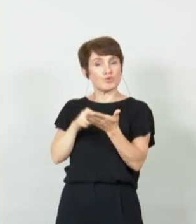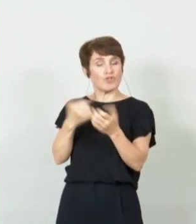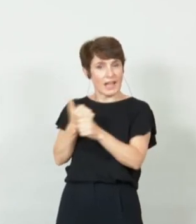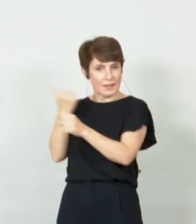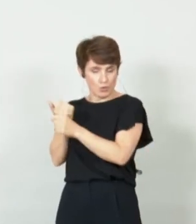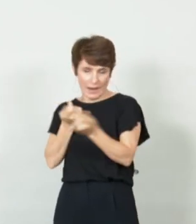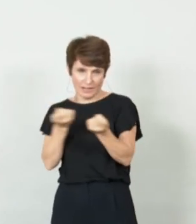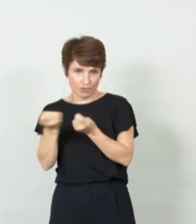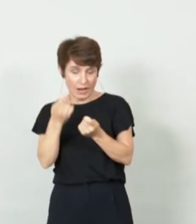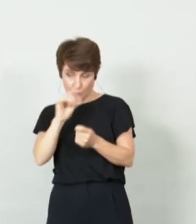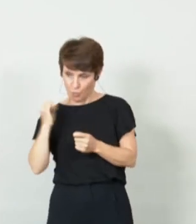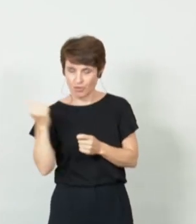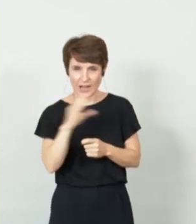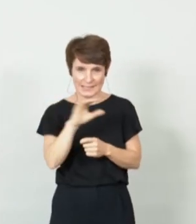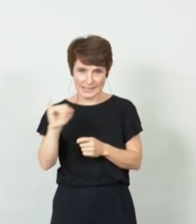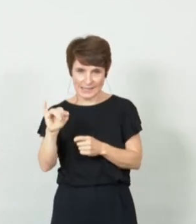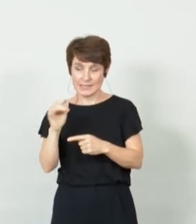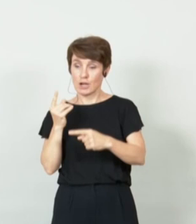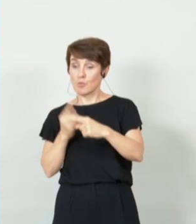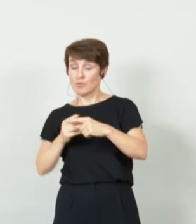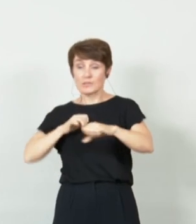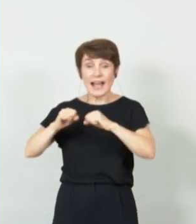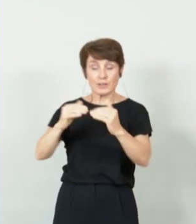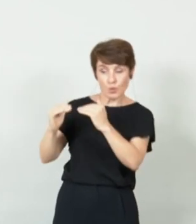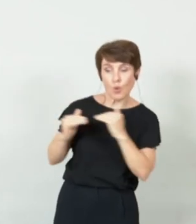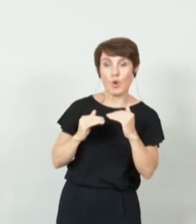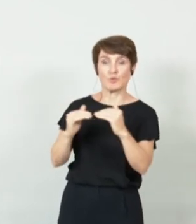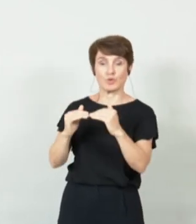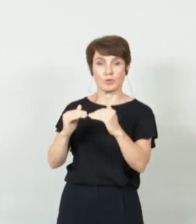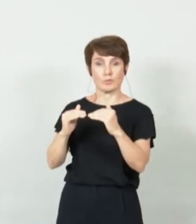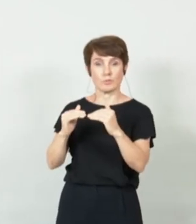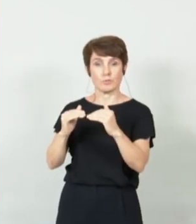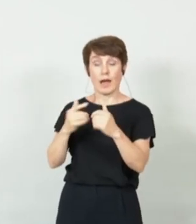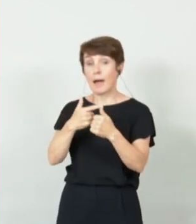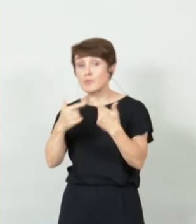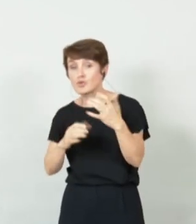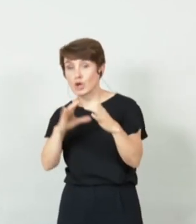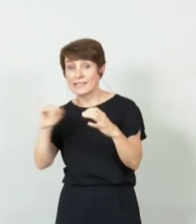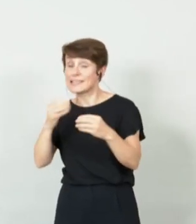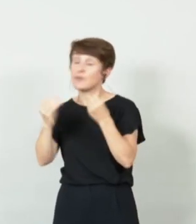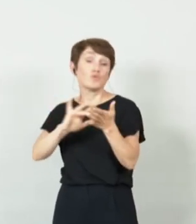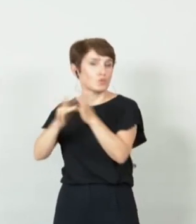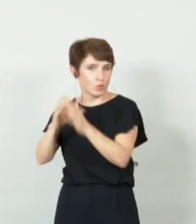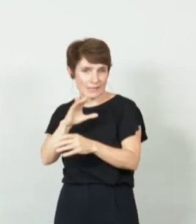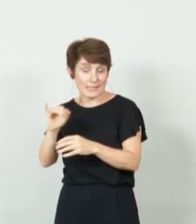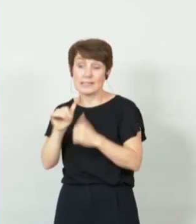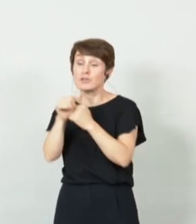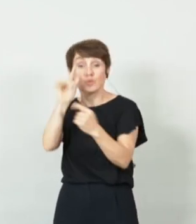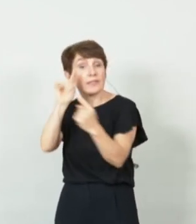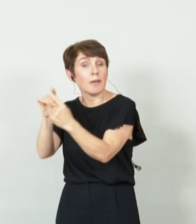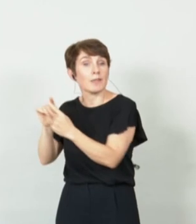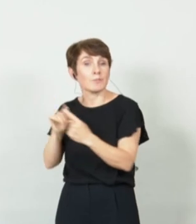CCI et au fonctionnement des actions communes à plusieurs ou à l'ensemble des CCI via leur commission thématiques